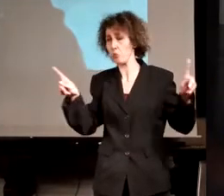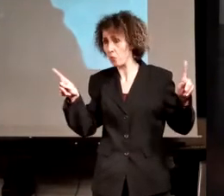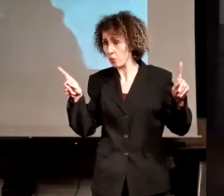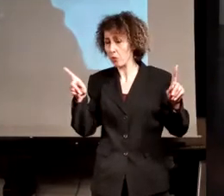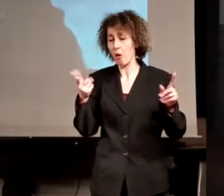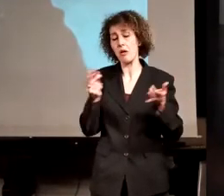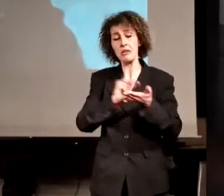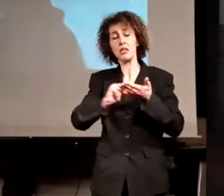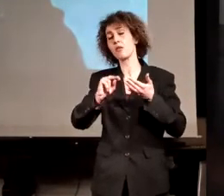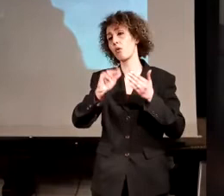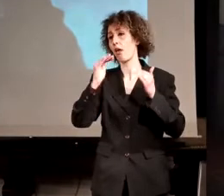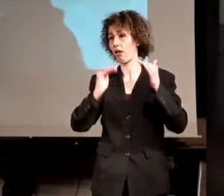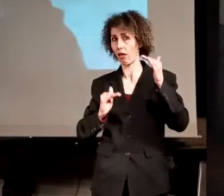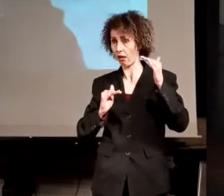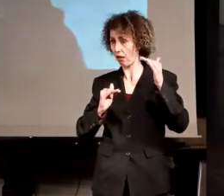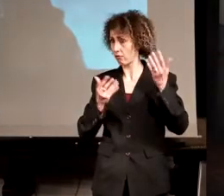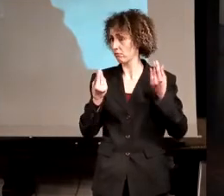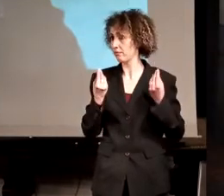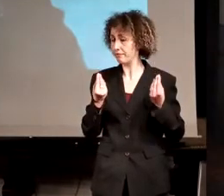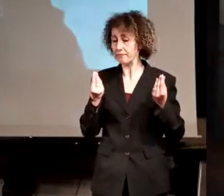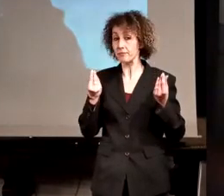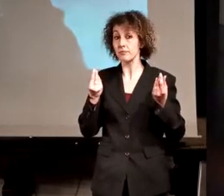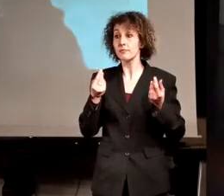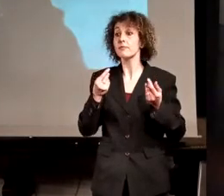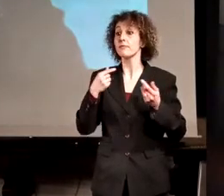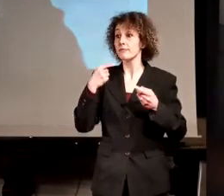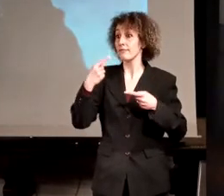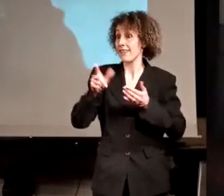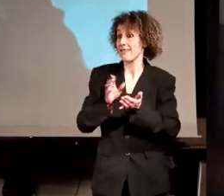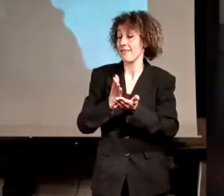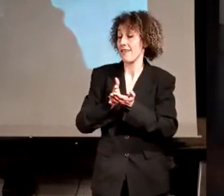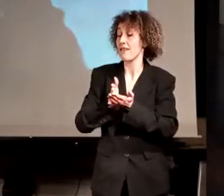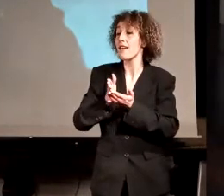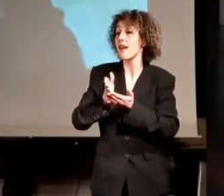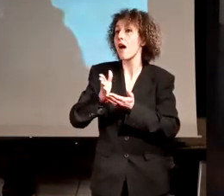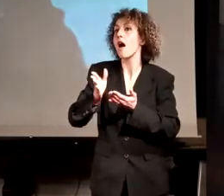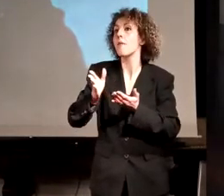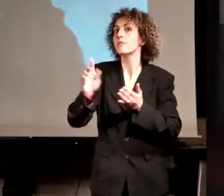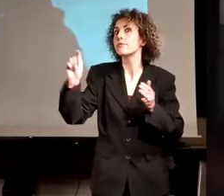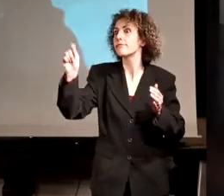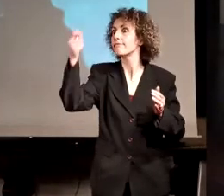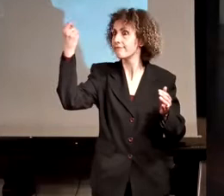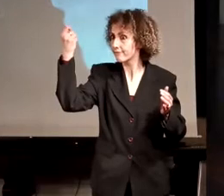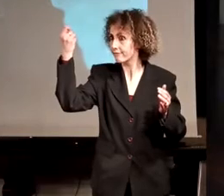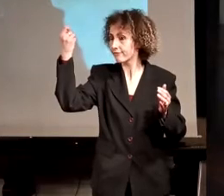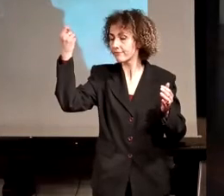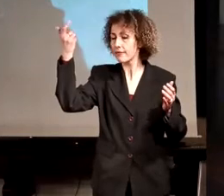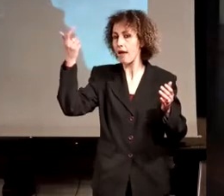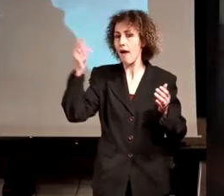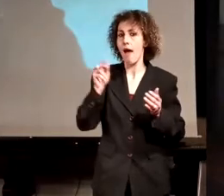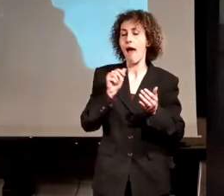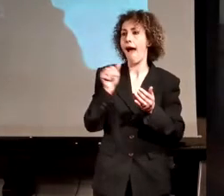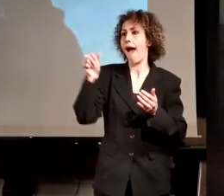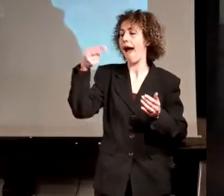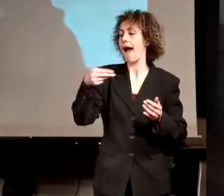serie b di serie b di segue questa cosa ha vinto negli anni 20 30 e si è affermato come poi che ho detto pian